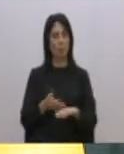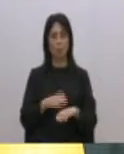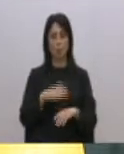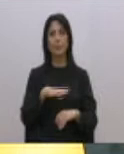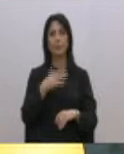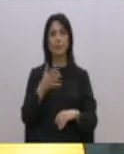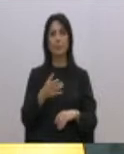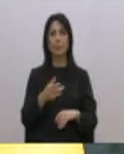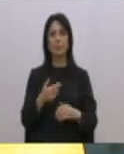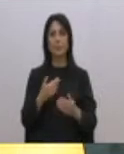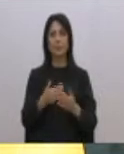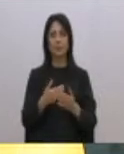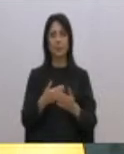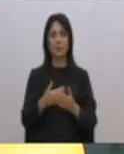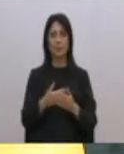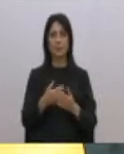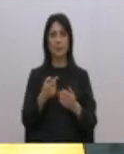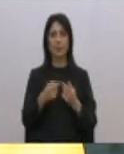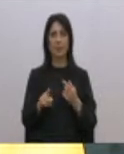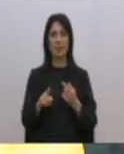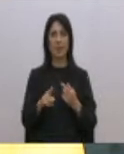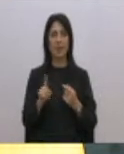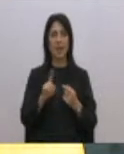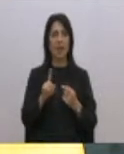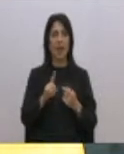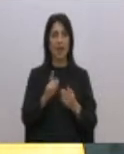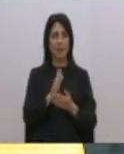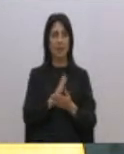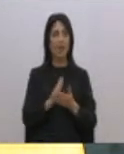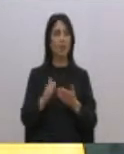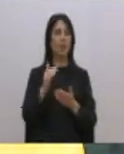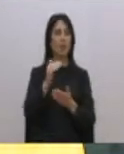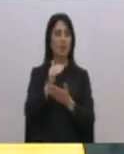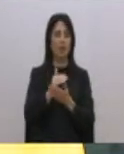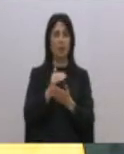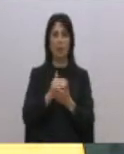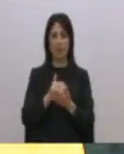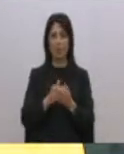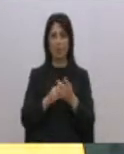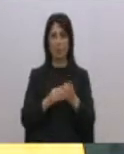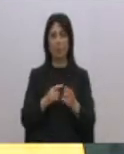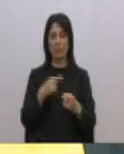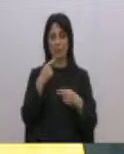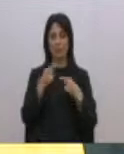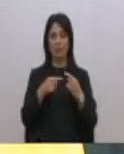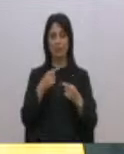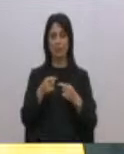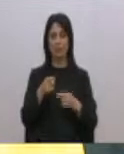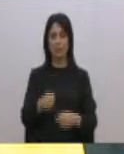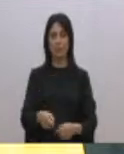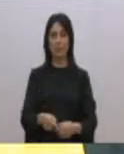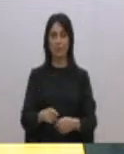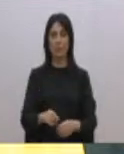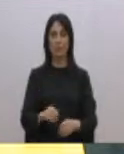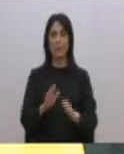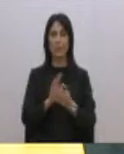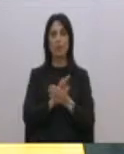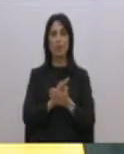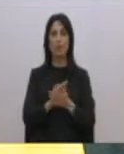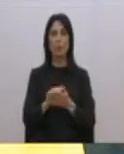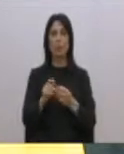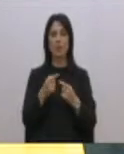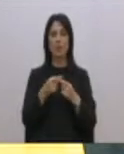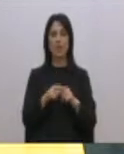წარმომიდგენია რა შეიძლება ვთქვათ ალტერნატივა. გარკვეულ წილად დაინახეთ, როცა ვიდეო პაემანზეა ლაპარაკი, სუფთა